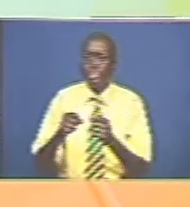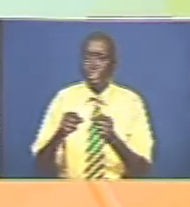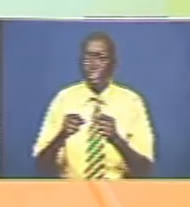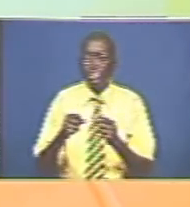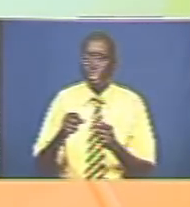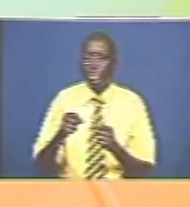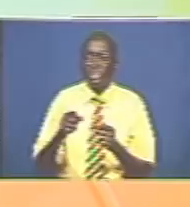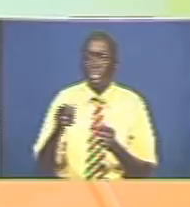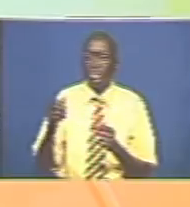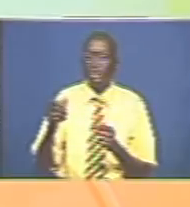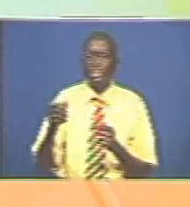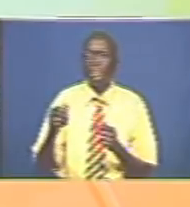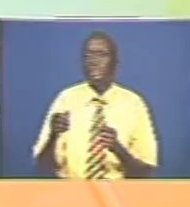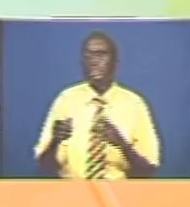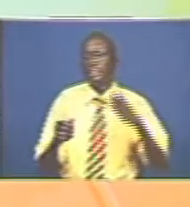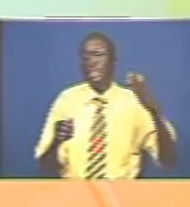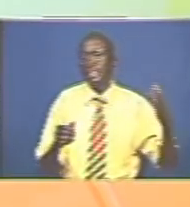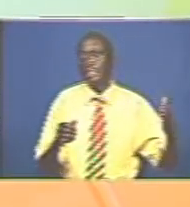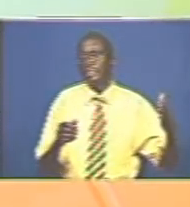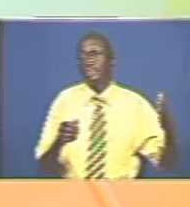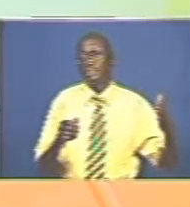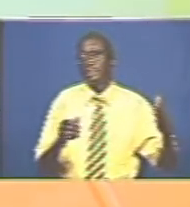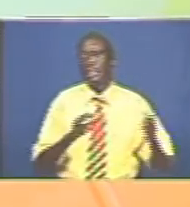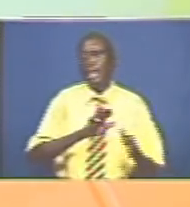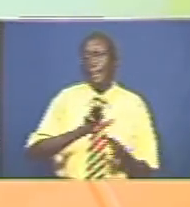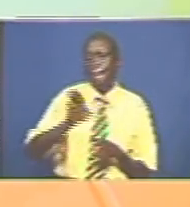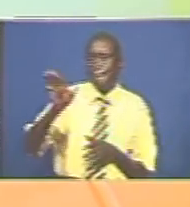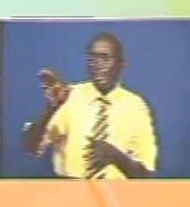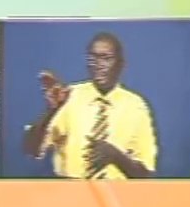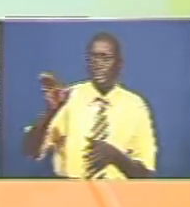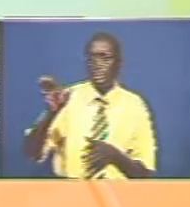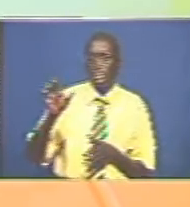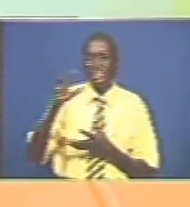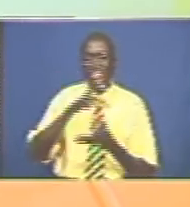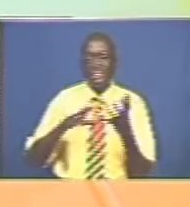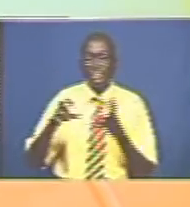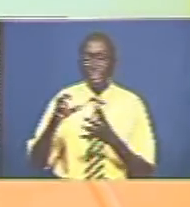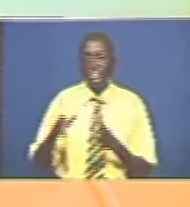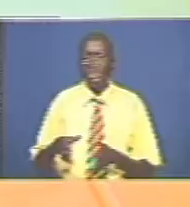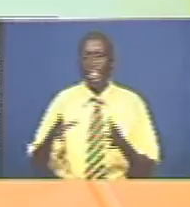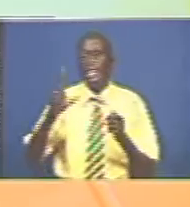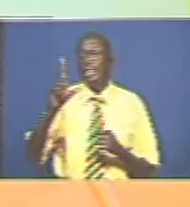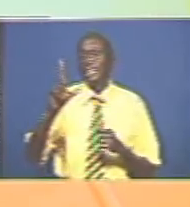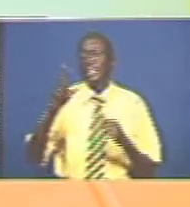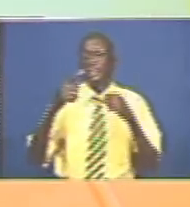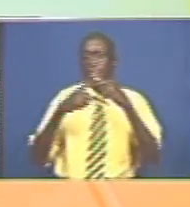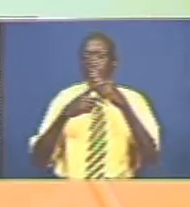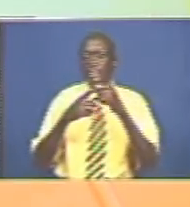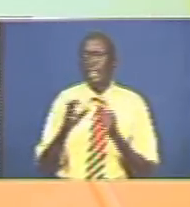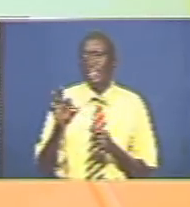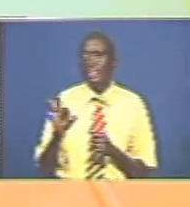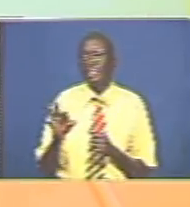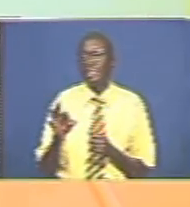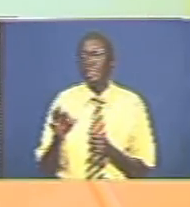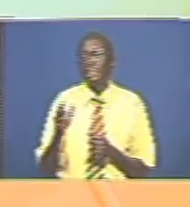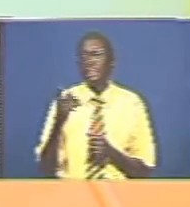wa kulia. Kulia. Unapanda pale mlimani juu. Kwa hivyo usipotee njia. Le 63. Na kuna jambo lingine